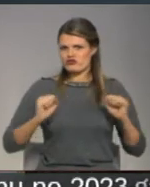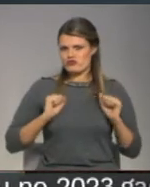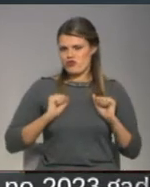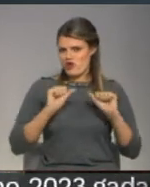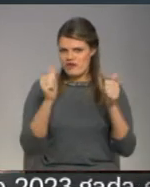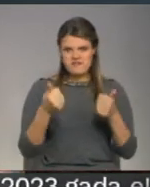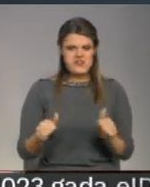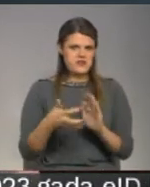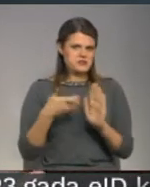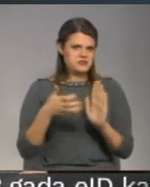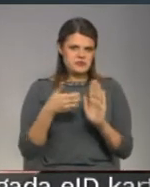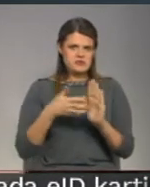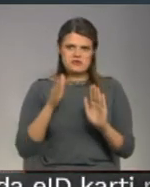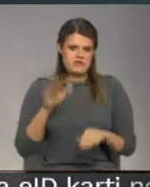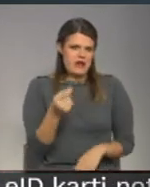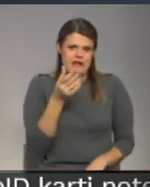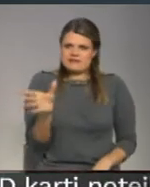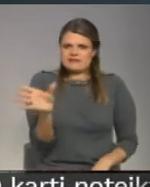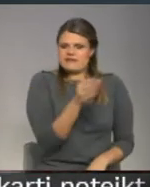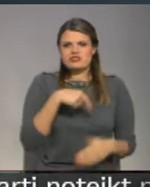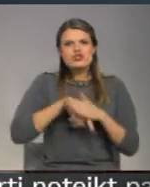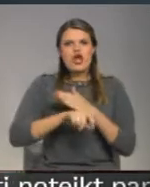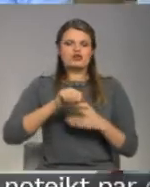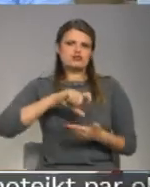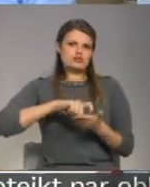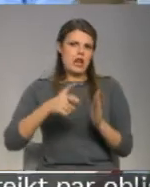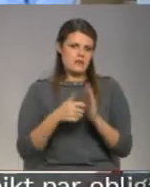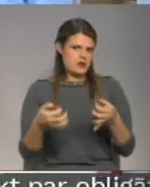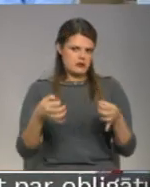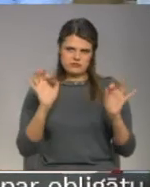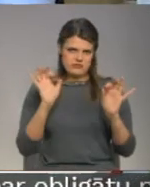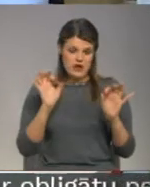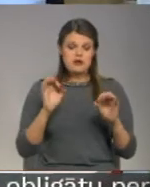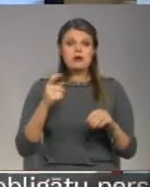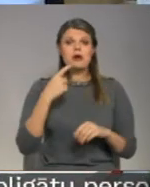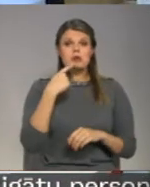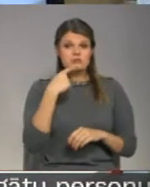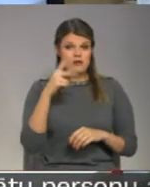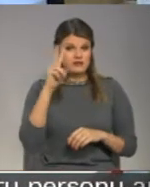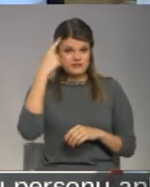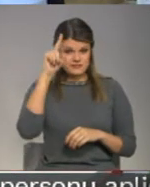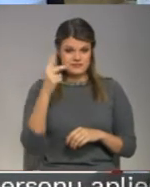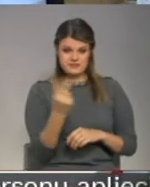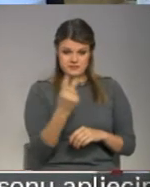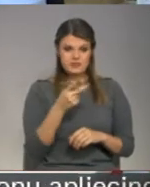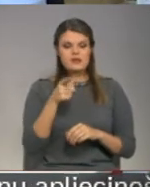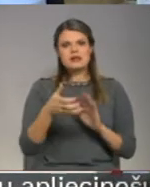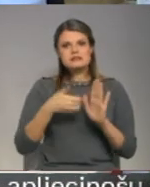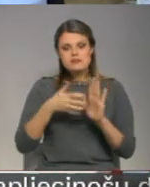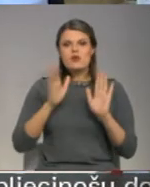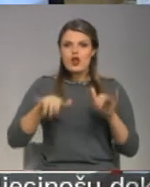nu, es pat teiktu, praktiski jebkurā iekštelpa sporta veidā. Idejas autori atklāja, ka sistēma izmanto nevien